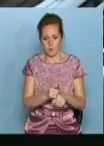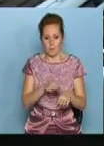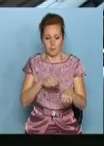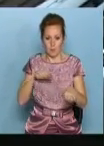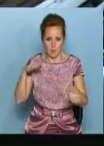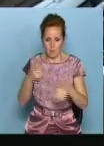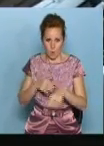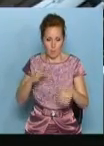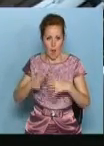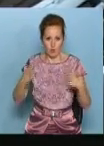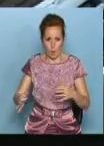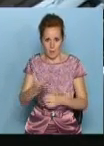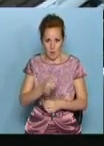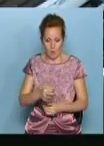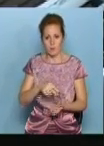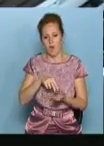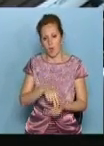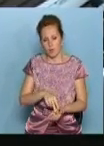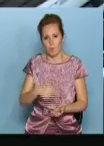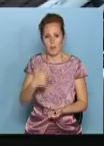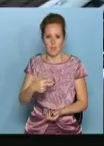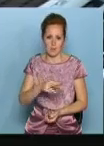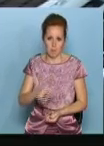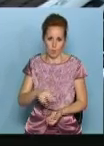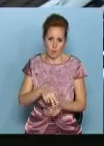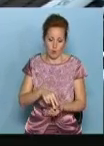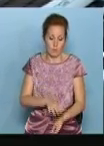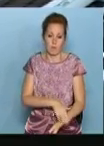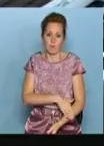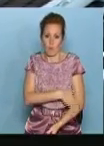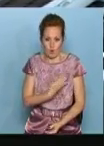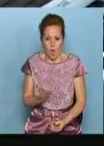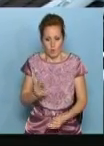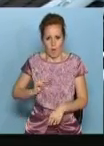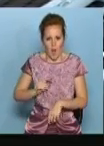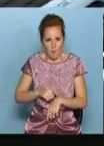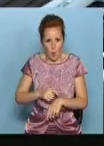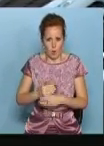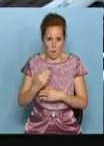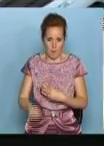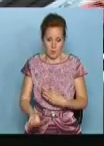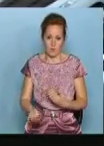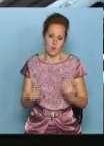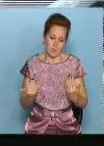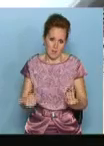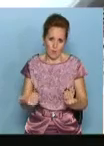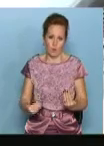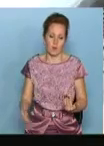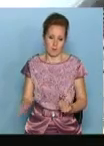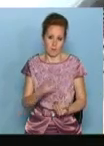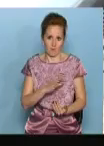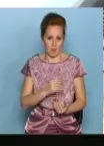линией большой микрорайон. И ты стоишь, ну, по полчаса больше стоишь. А люди на работу опаздывают. Сегодня у всех равноправие. С